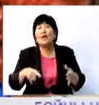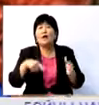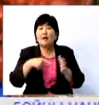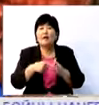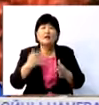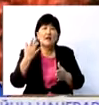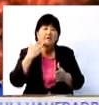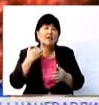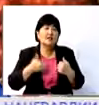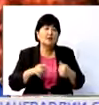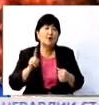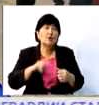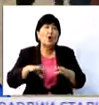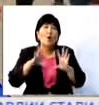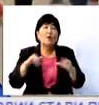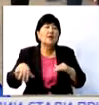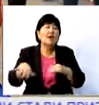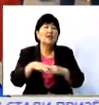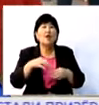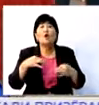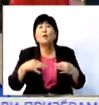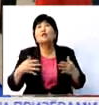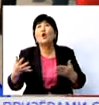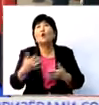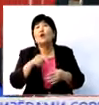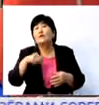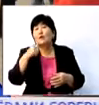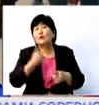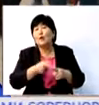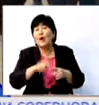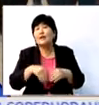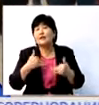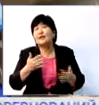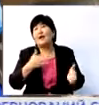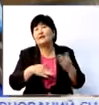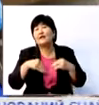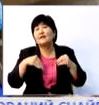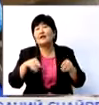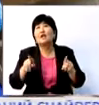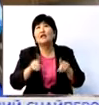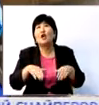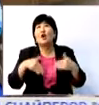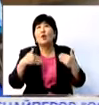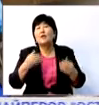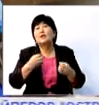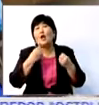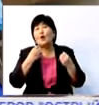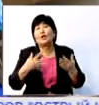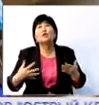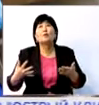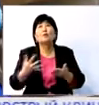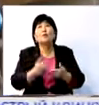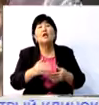Горожане всегда с нетерпением ждут общего для всех праздника урожая. И в этом году они разделили радость аграриев, поздравили с хорошим